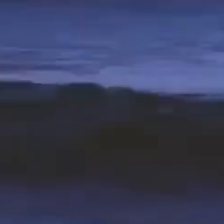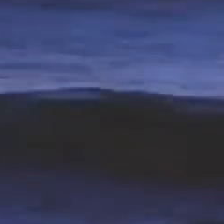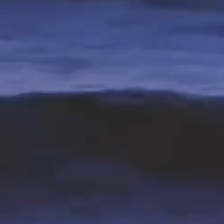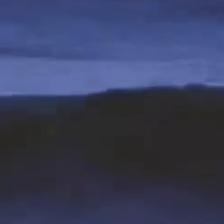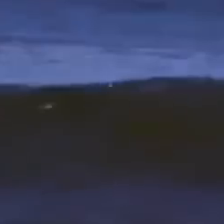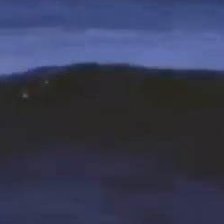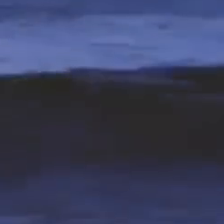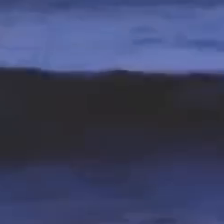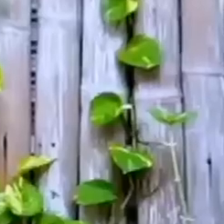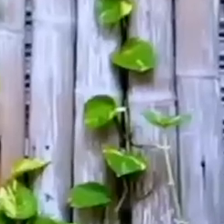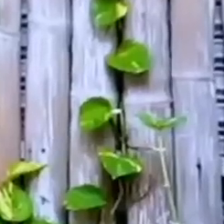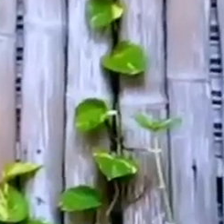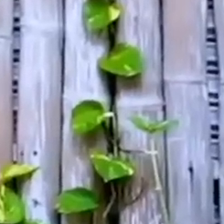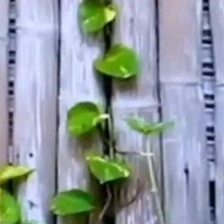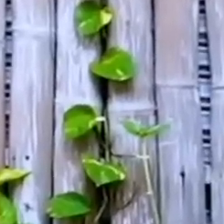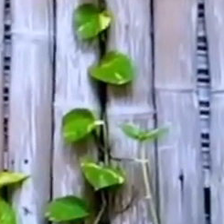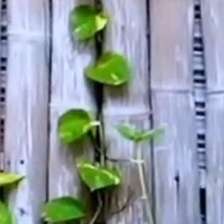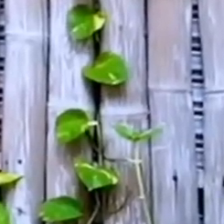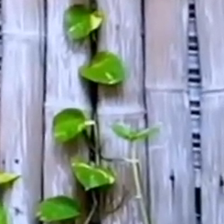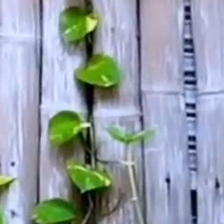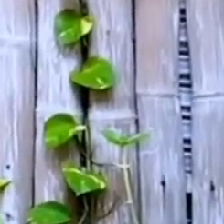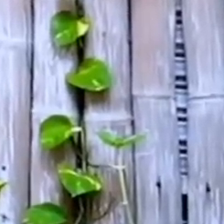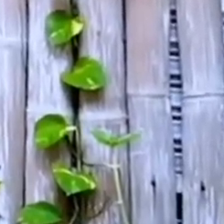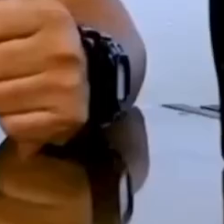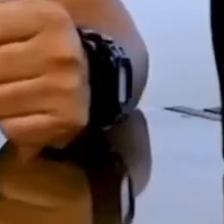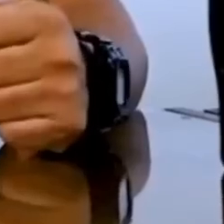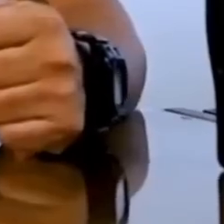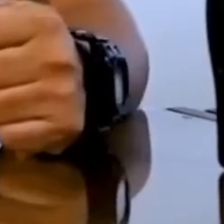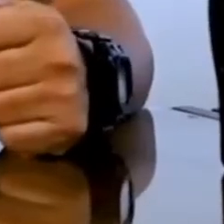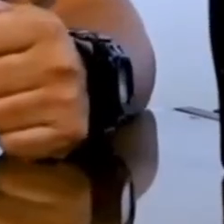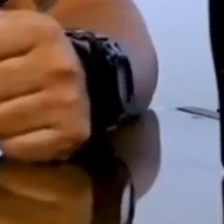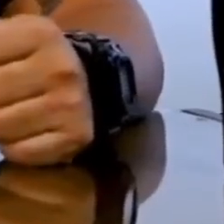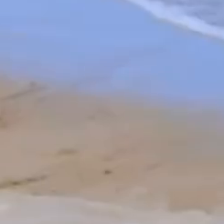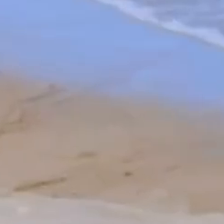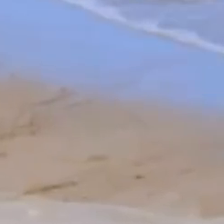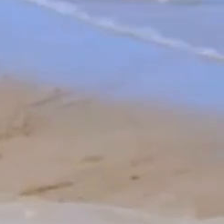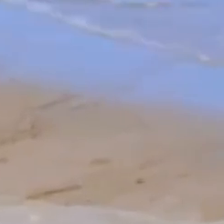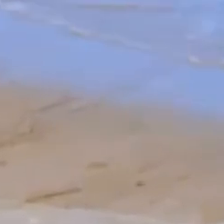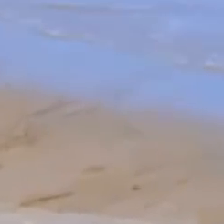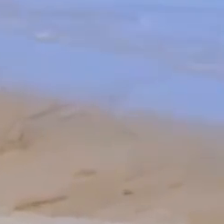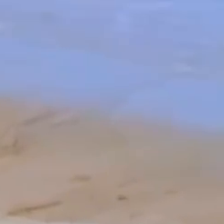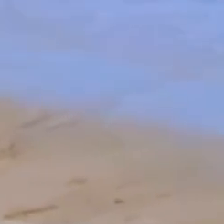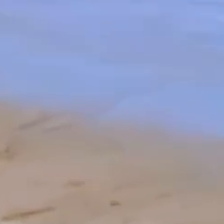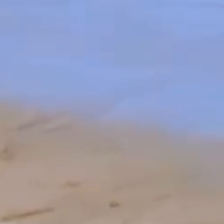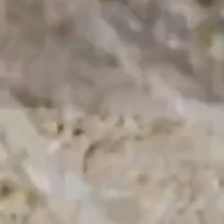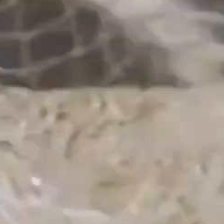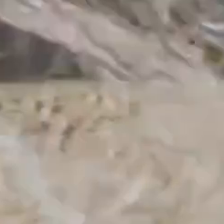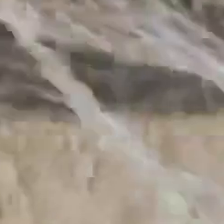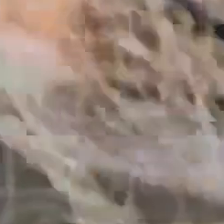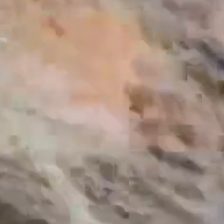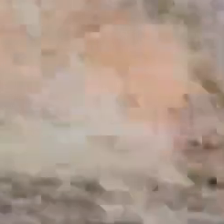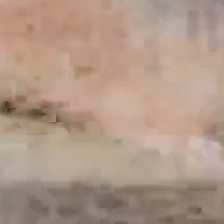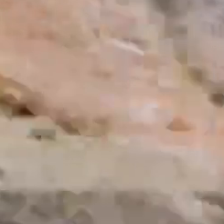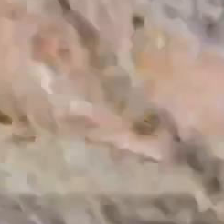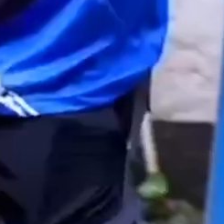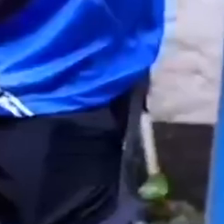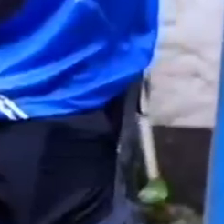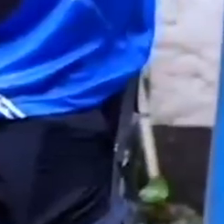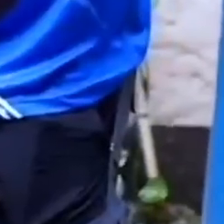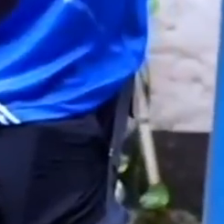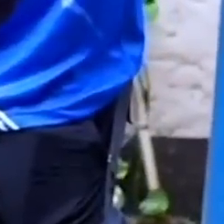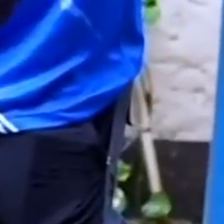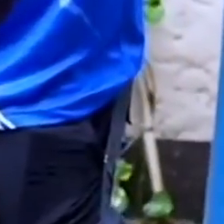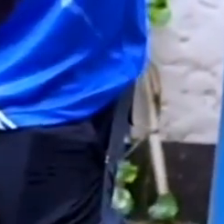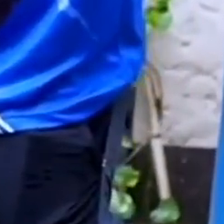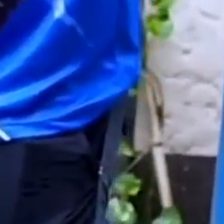Nakatanggap kamakailan ng ulat ang Municipal Disaster Risk Reduction Management Officer na si Gino ng isang kakaibang hayop daw ang nalambat sa isang ilog sa San Juan,